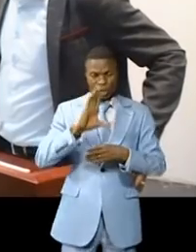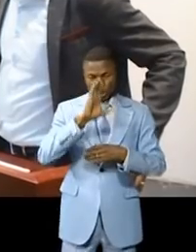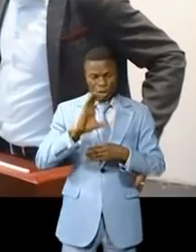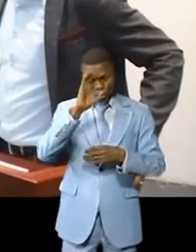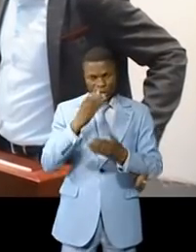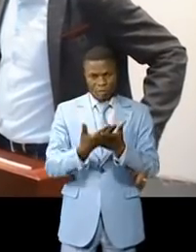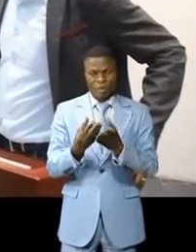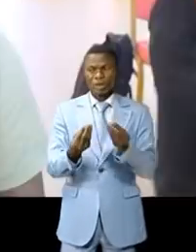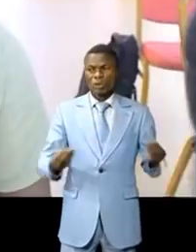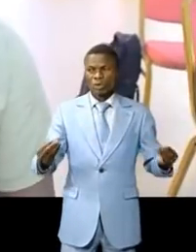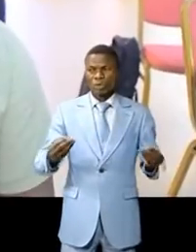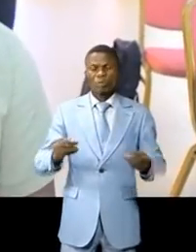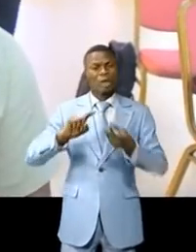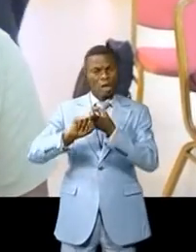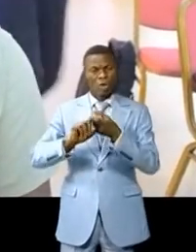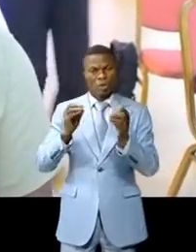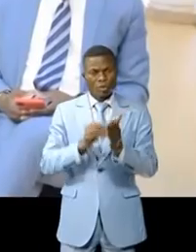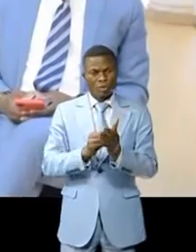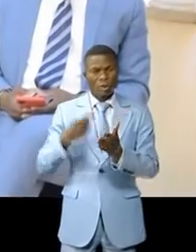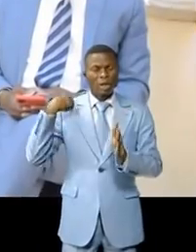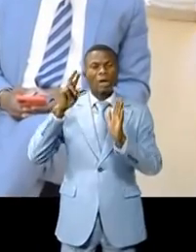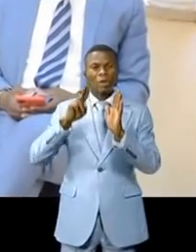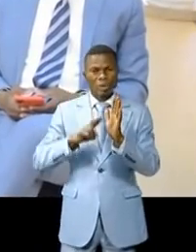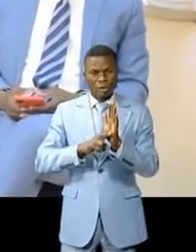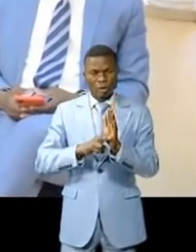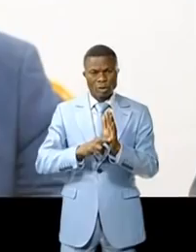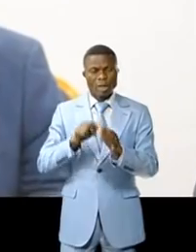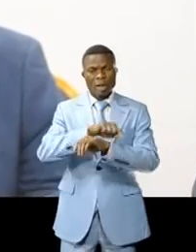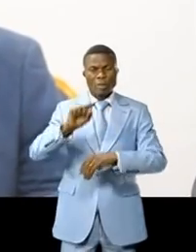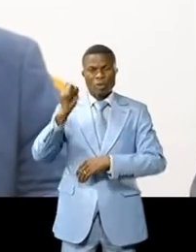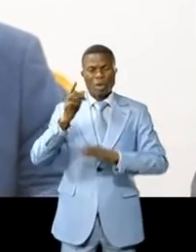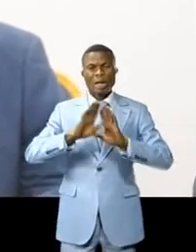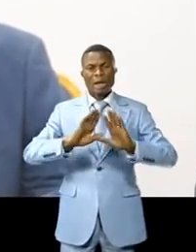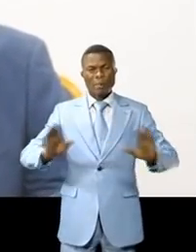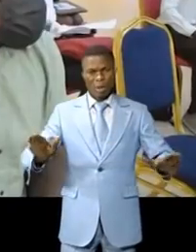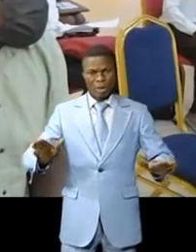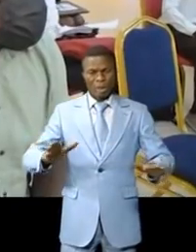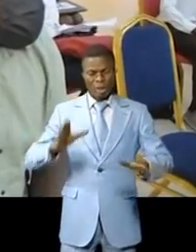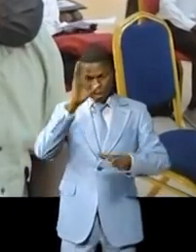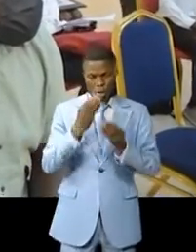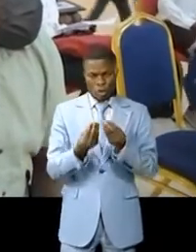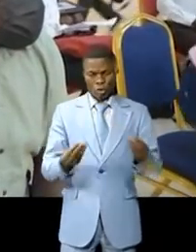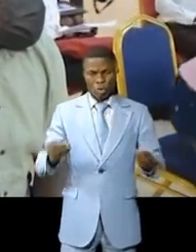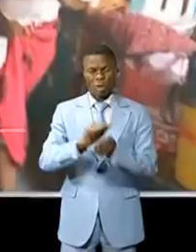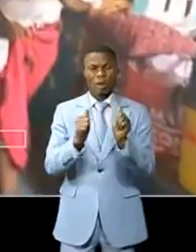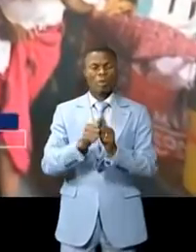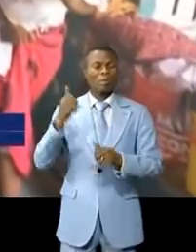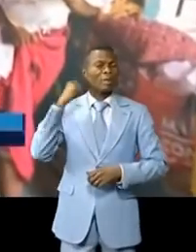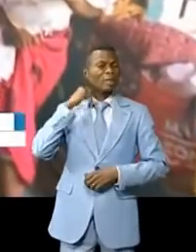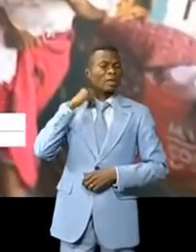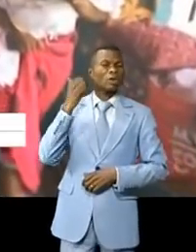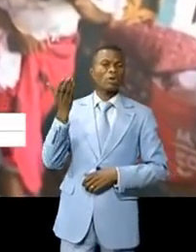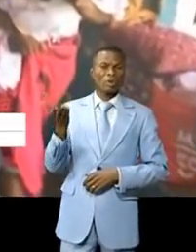médecins continuent de faire confiance en leur gouvernement, la seule institution habilitée à trouver des solutions à leur